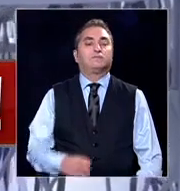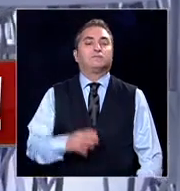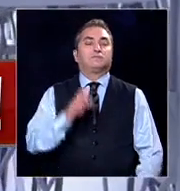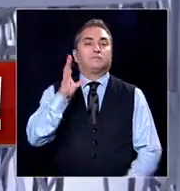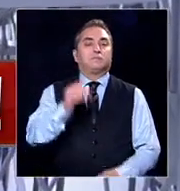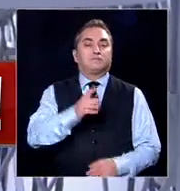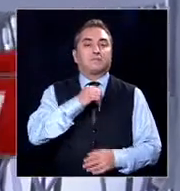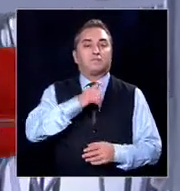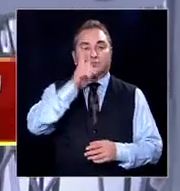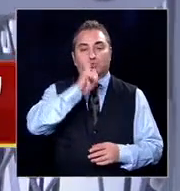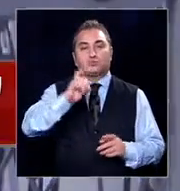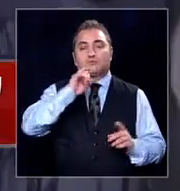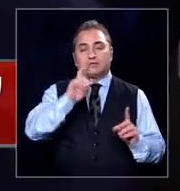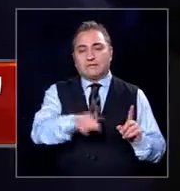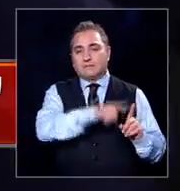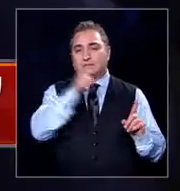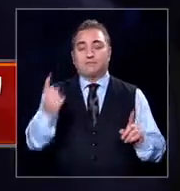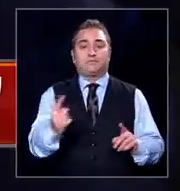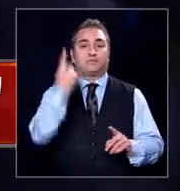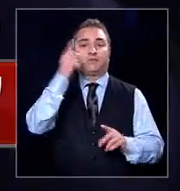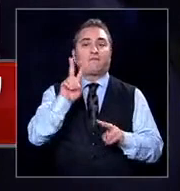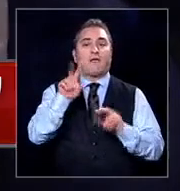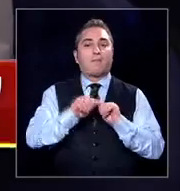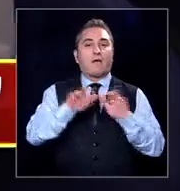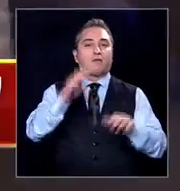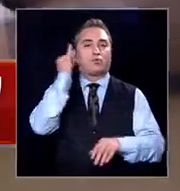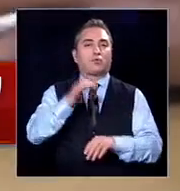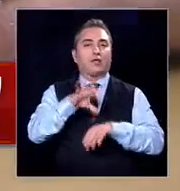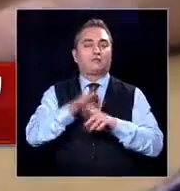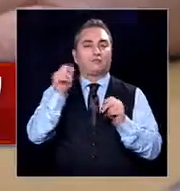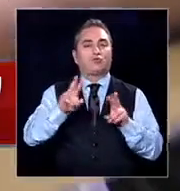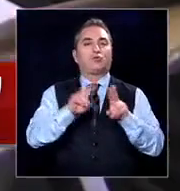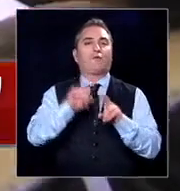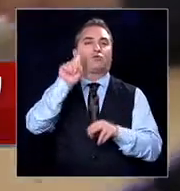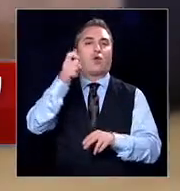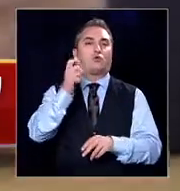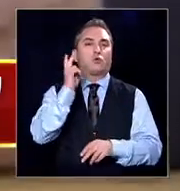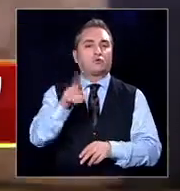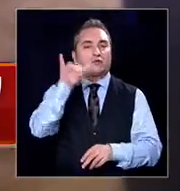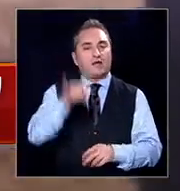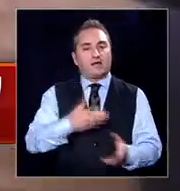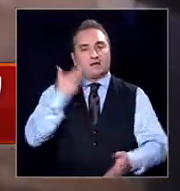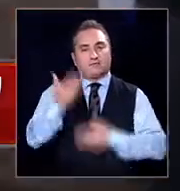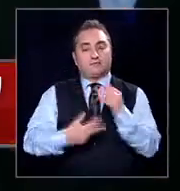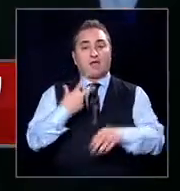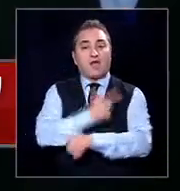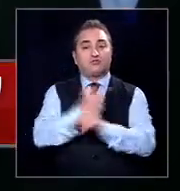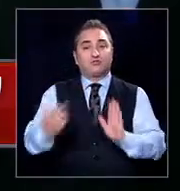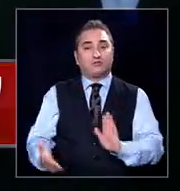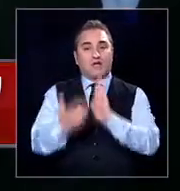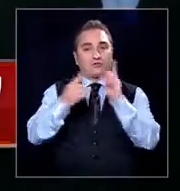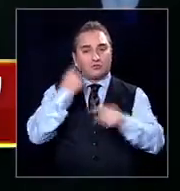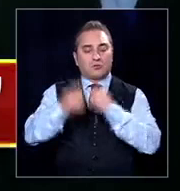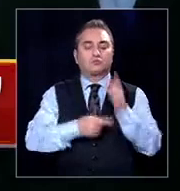vebası dediği Covid-19'la mücadelede Erdoğan'ın önceliğindeydi. Aşı karşıtı söylemlere itiraz etti. Bu